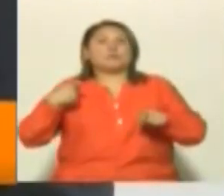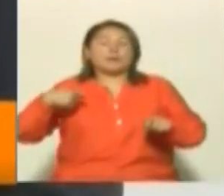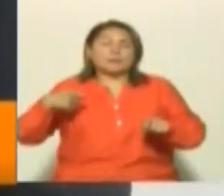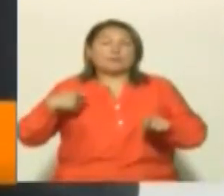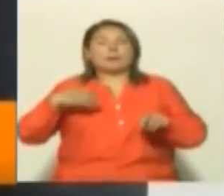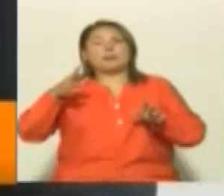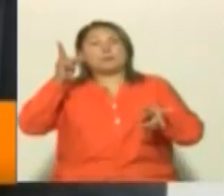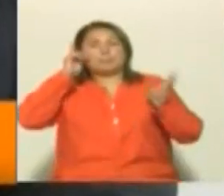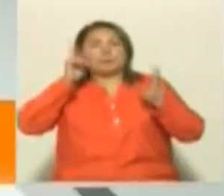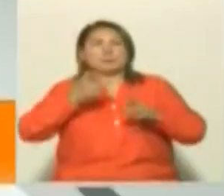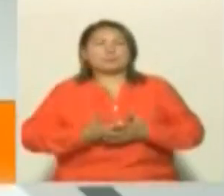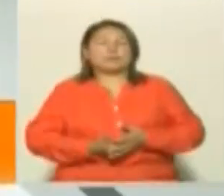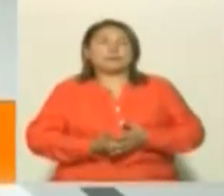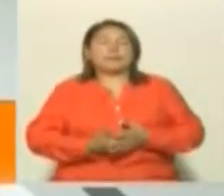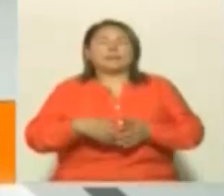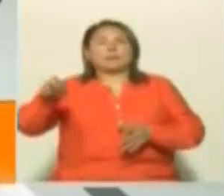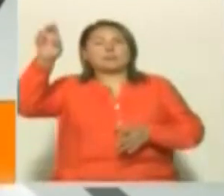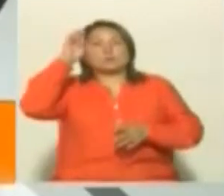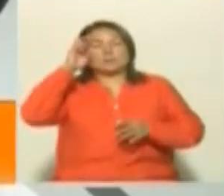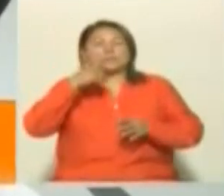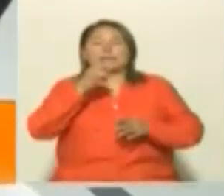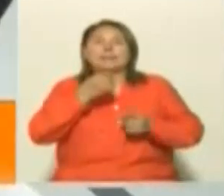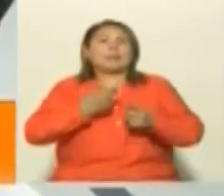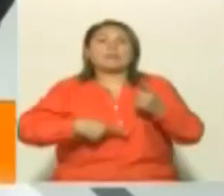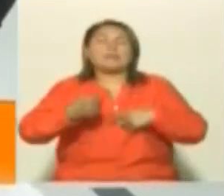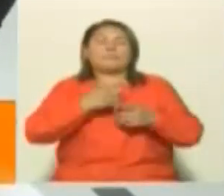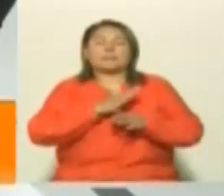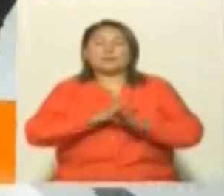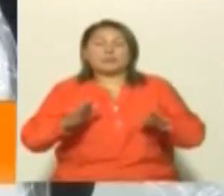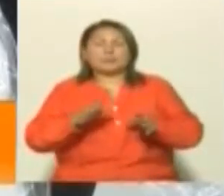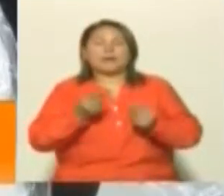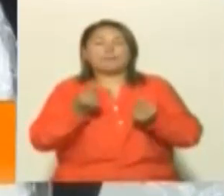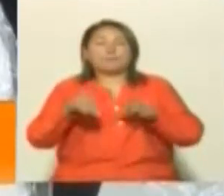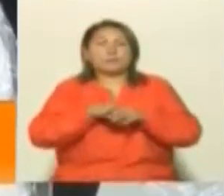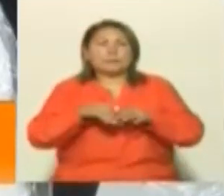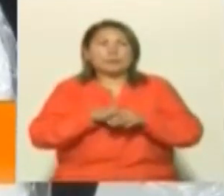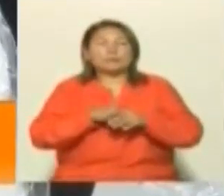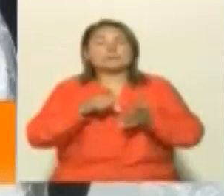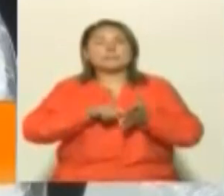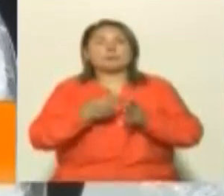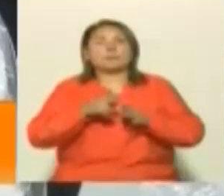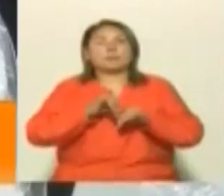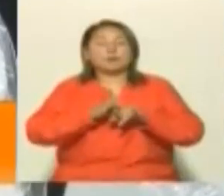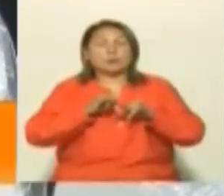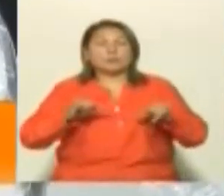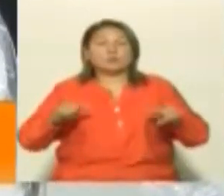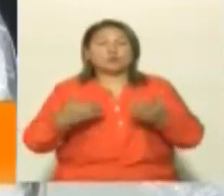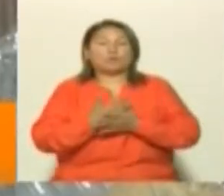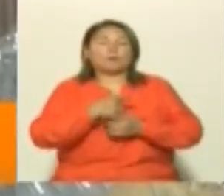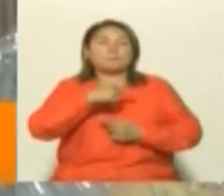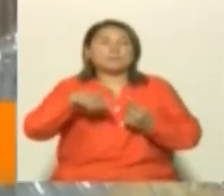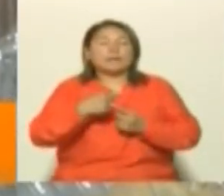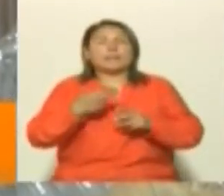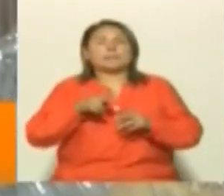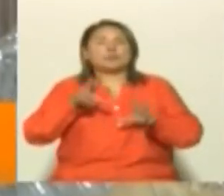и других видов бизнеса государственный грант - это невозвратный первоначальный капитал целью которого является начало и развития нового бизнеса